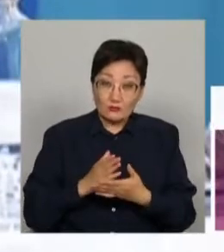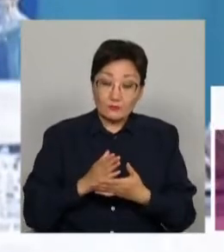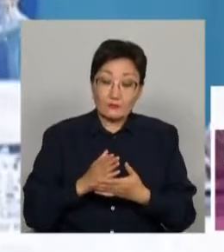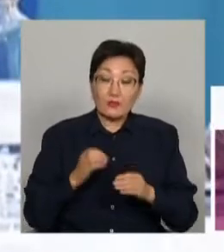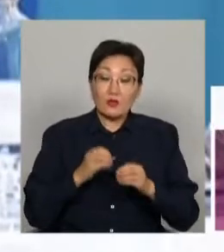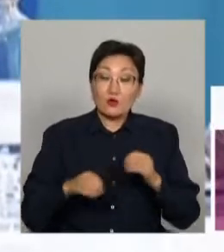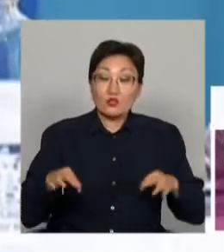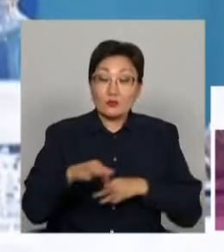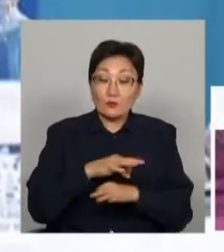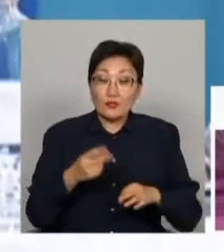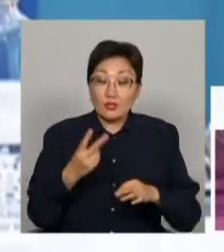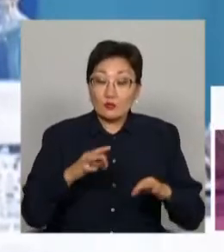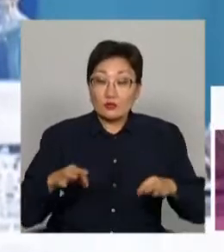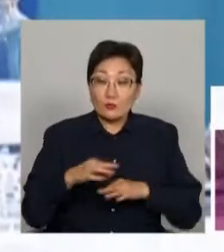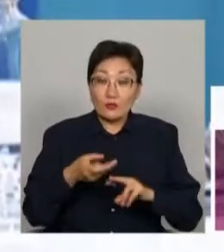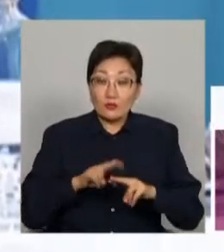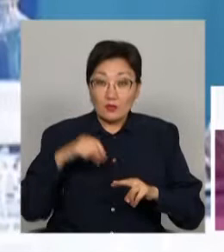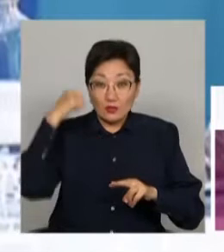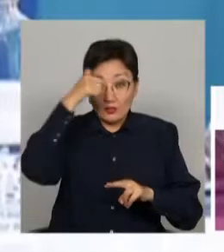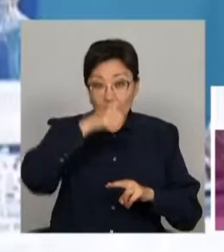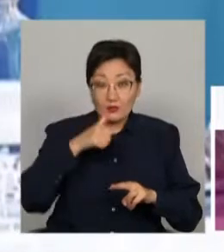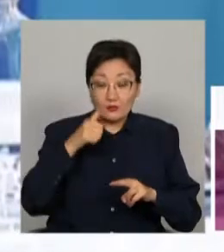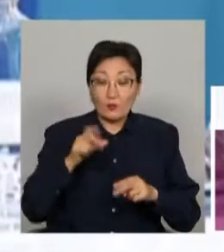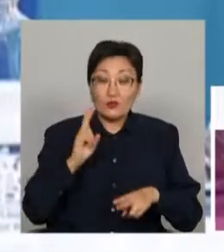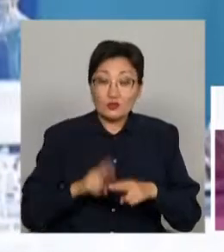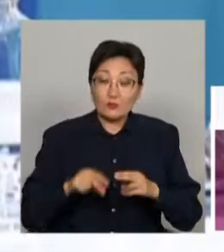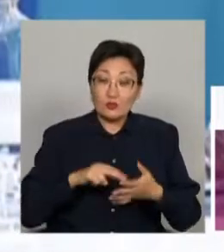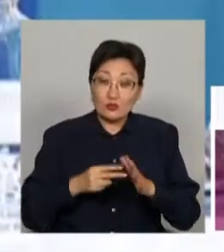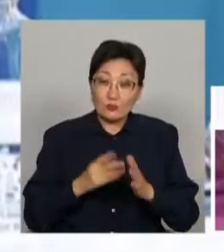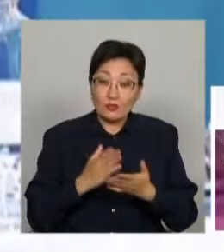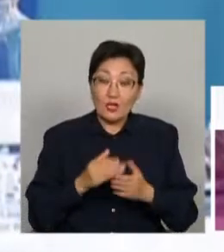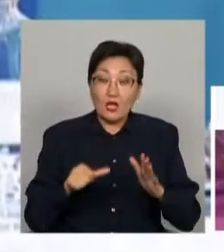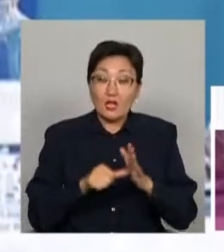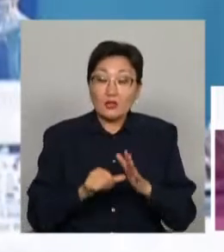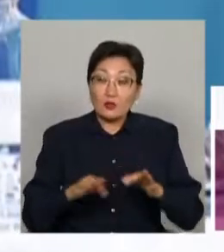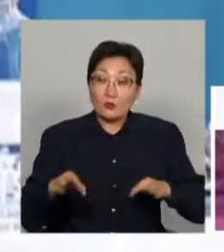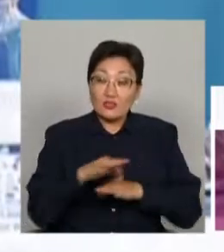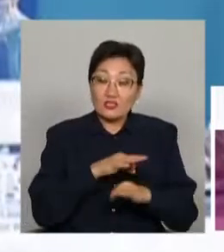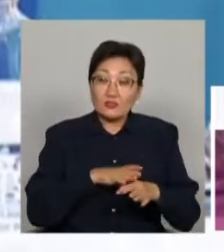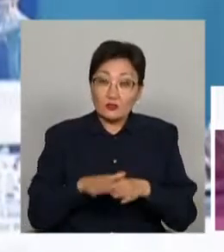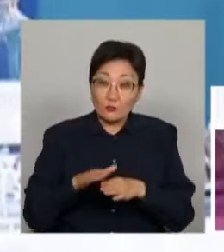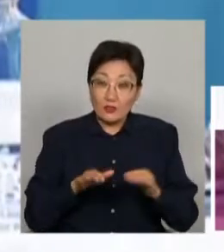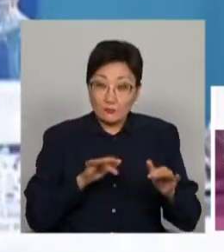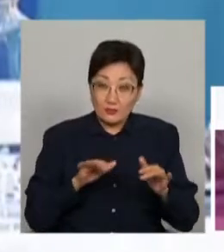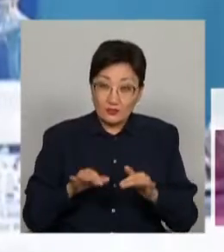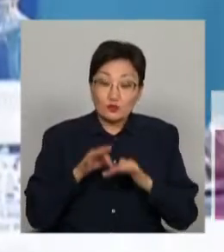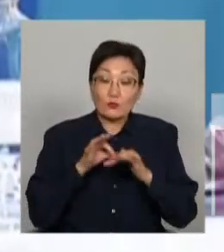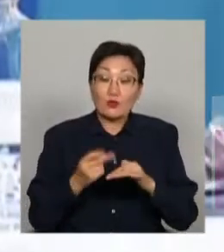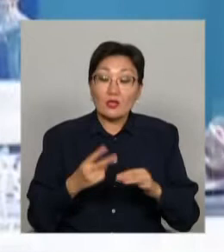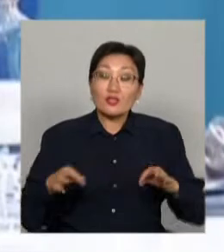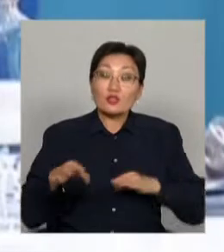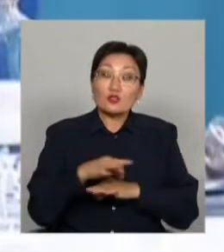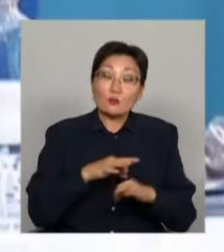10 жобаның екеуін осы жылы аяқтау жоспарлануда, 6-ау іске асыру сатысында және 2 жоба